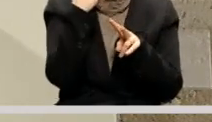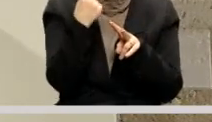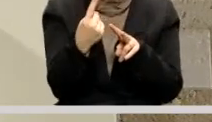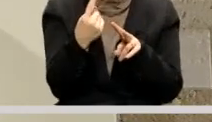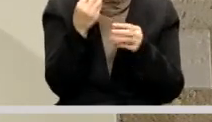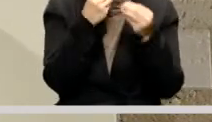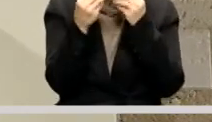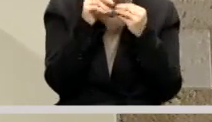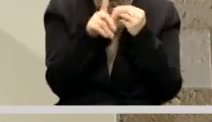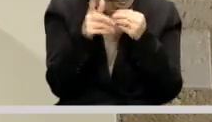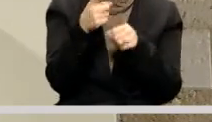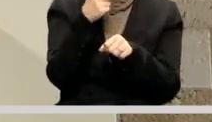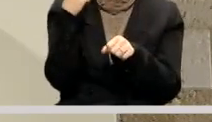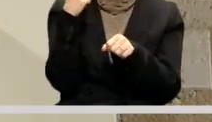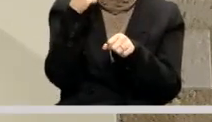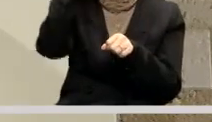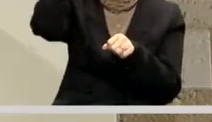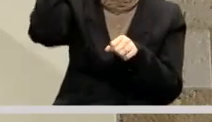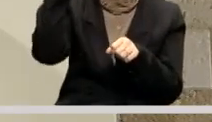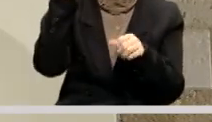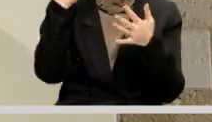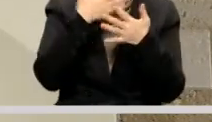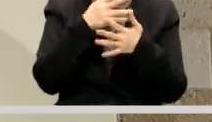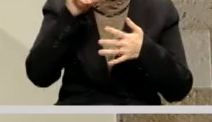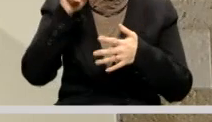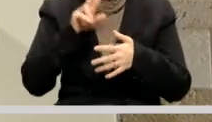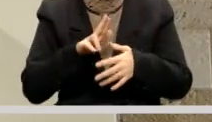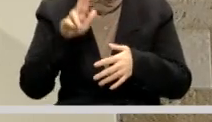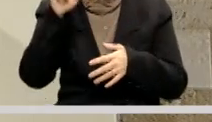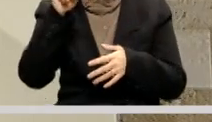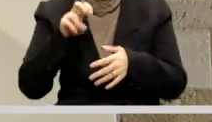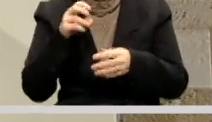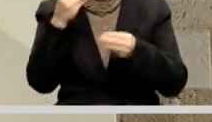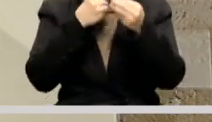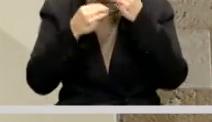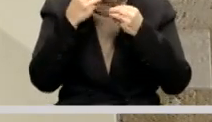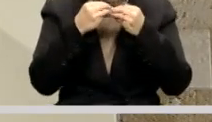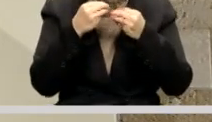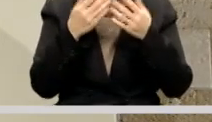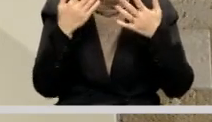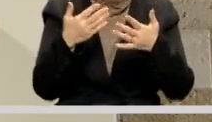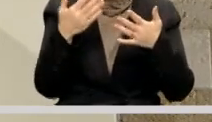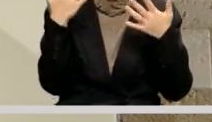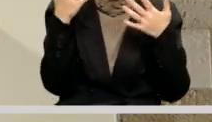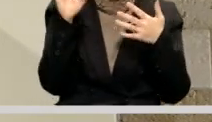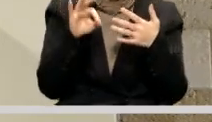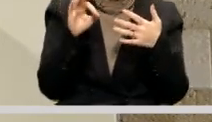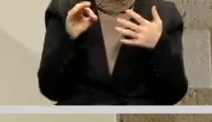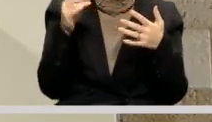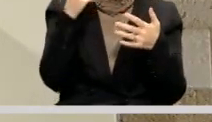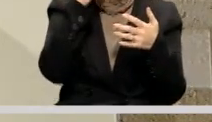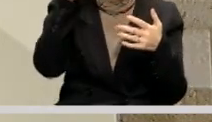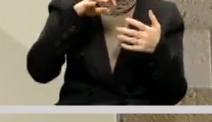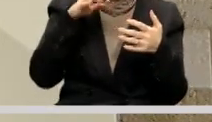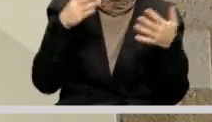eskiden yazın belki akşam 7'de 8'de yemek yiyorken şimdi akşam yemeği saatini belki 5.30-6'ya çekmemiz gerekiyor. Zira